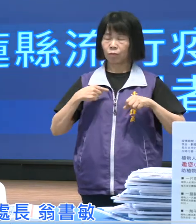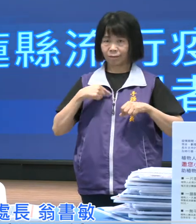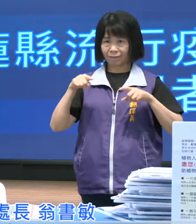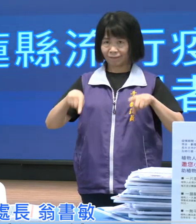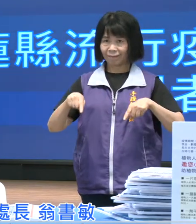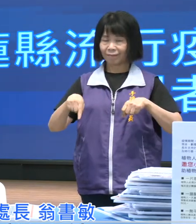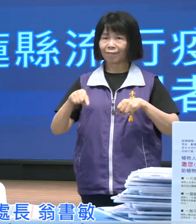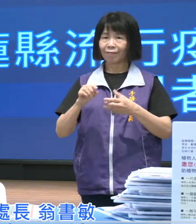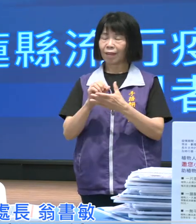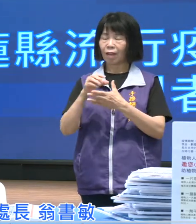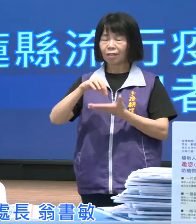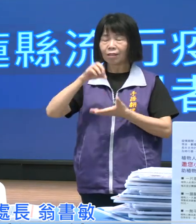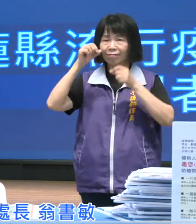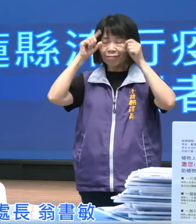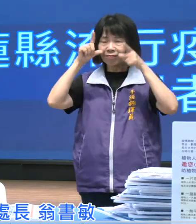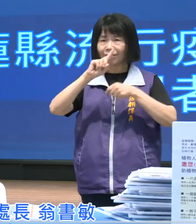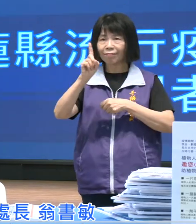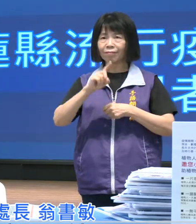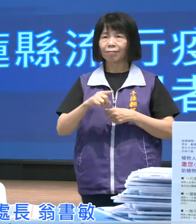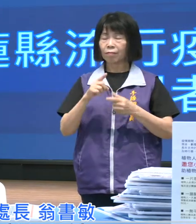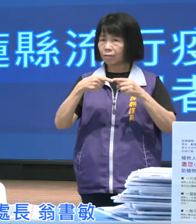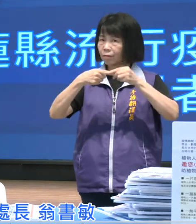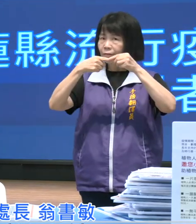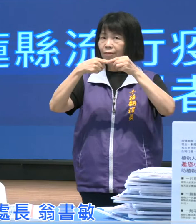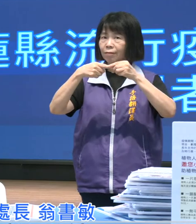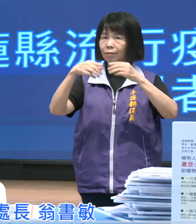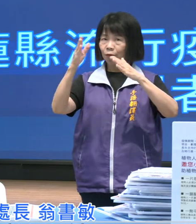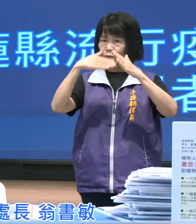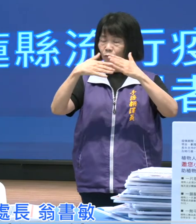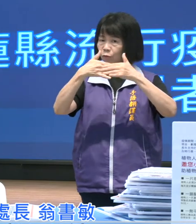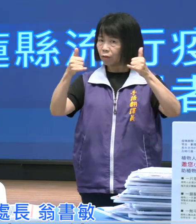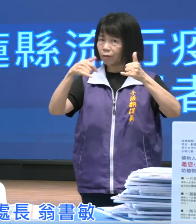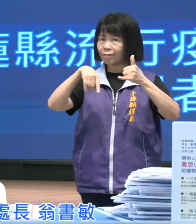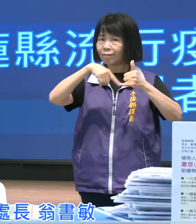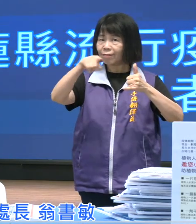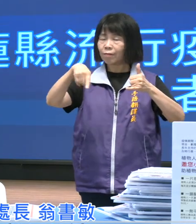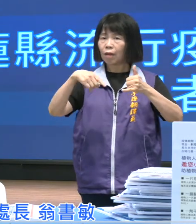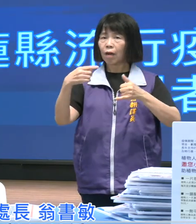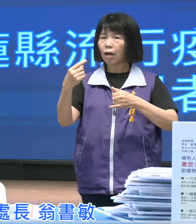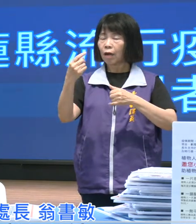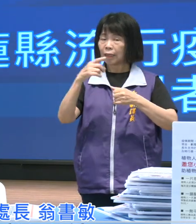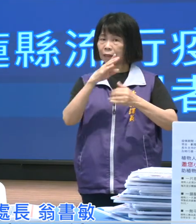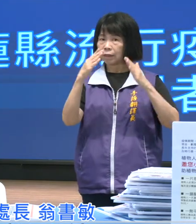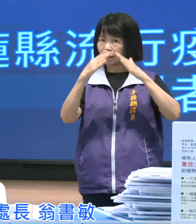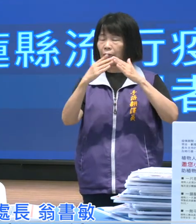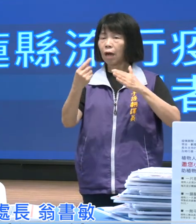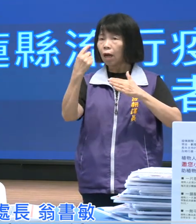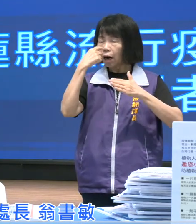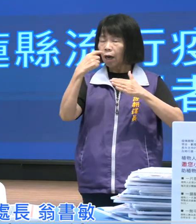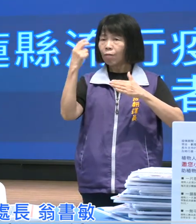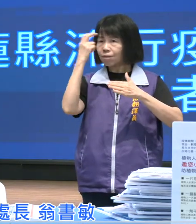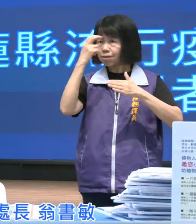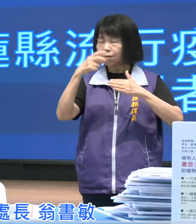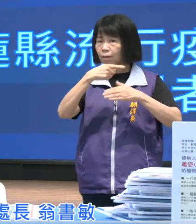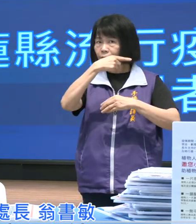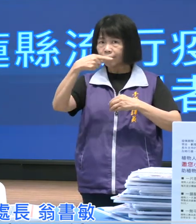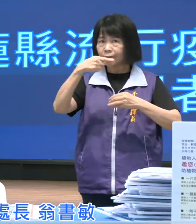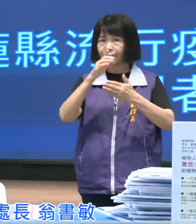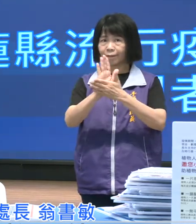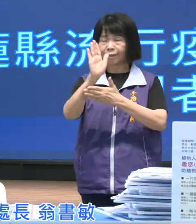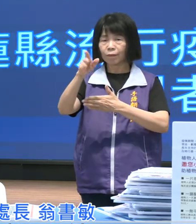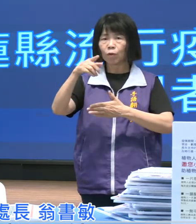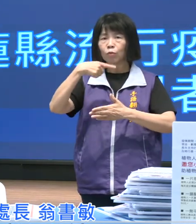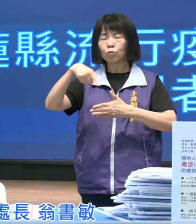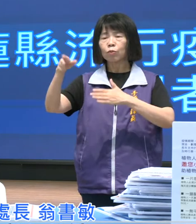乡亲做提醒的是，第一个就是我们学生快筛在家快筛阴性之后呢，再返校